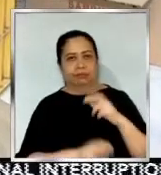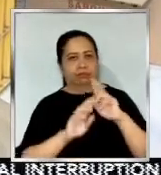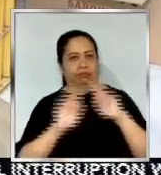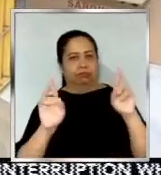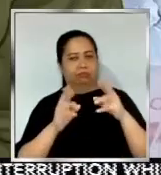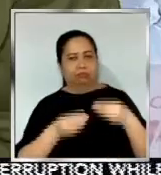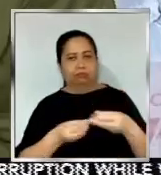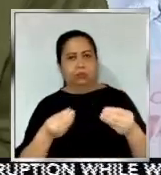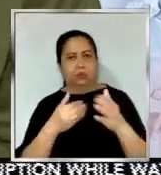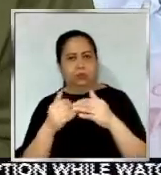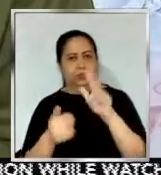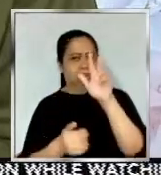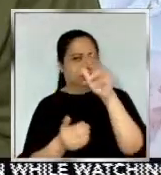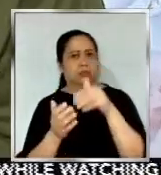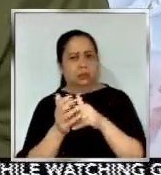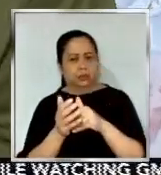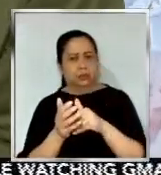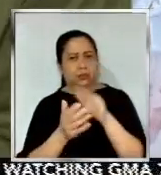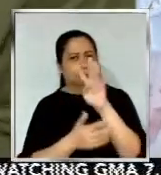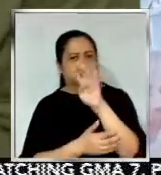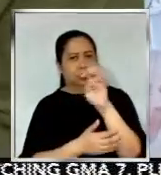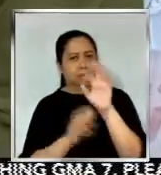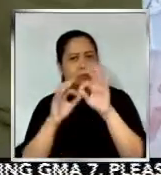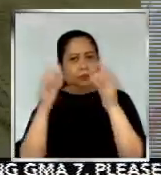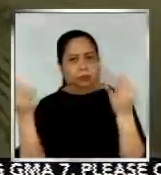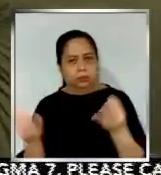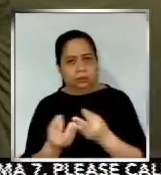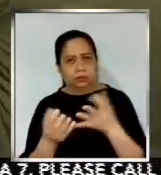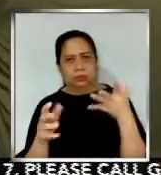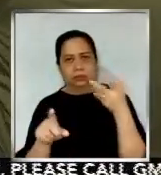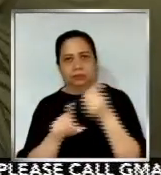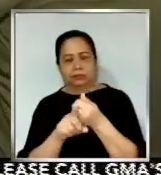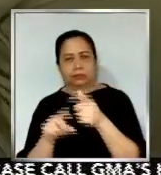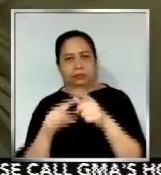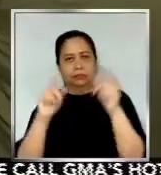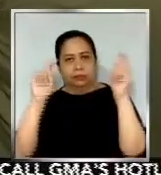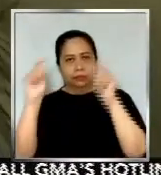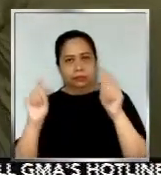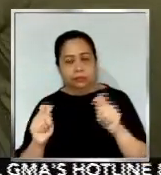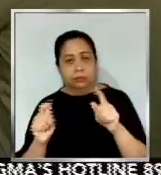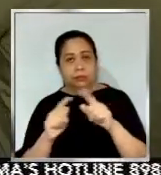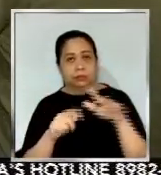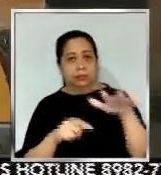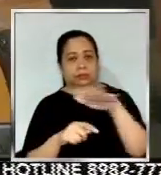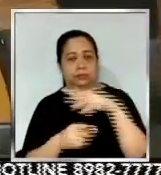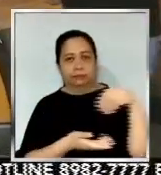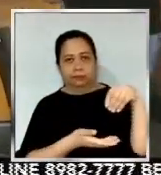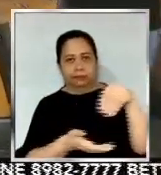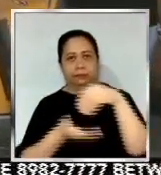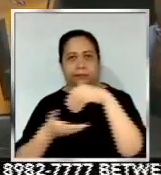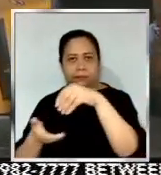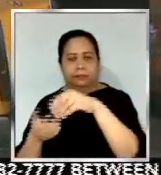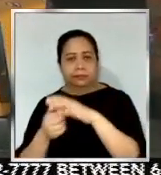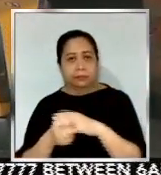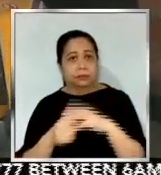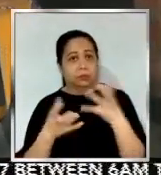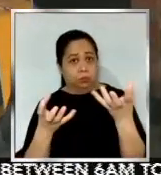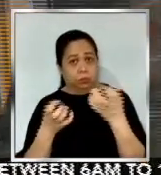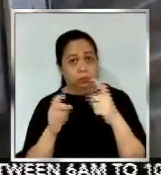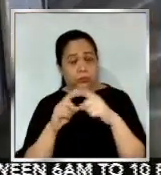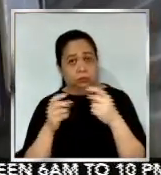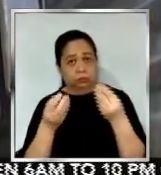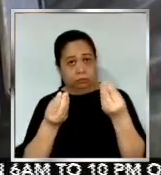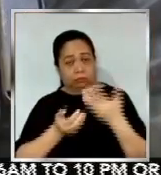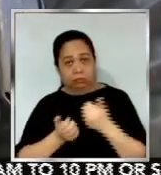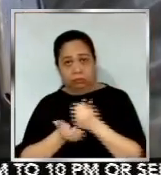halos 3,400 pamilyang naapektuhan ng bagyo ang mga naturang relief goods. At sa mga nais pong magpaabot ng